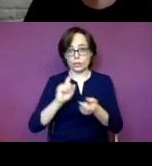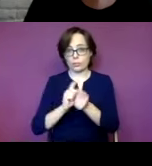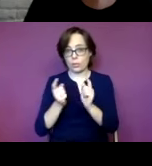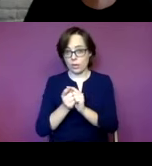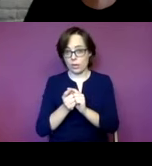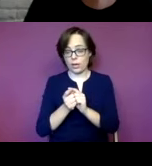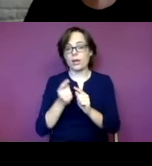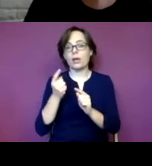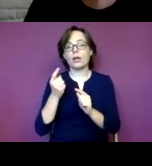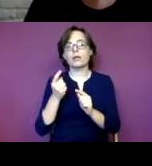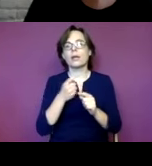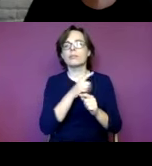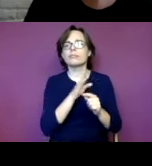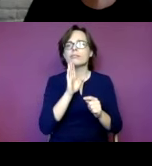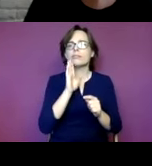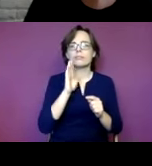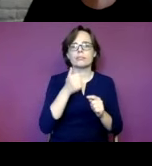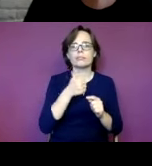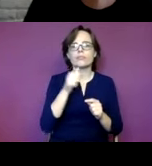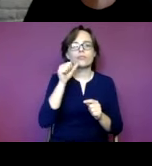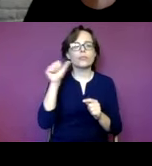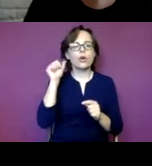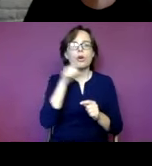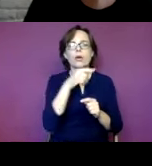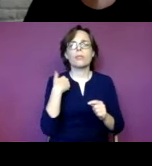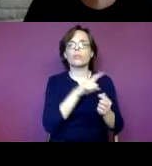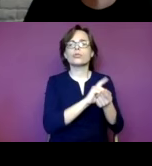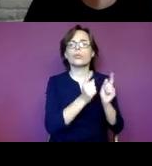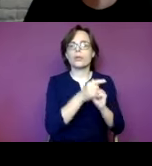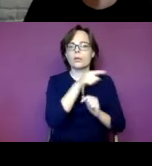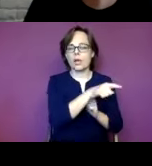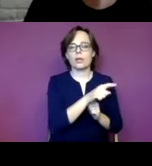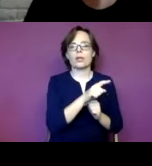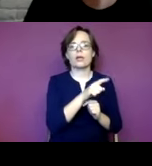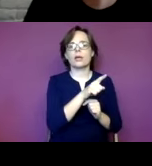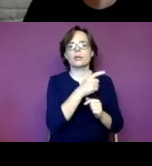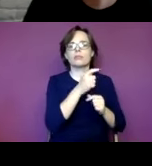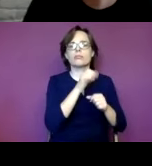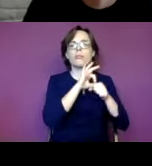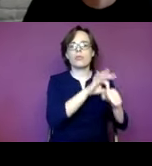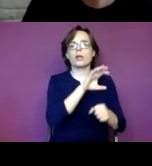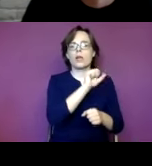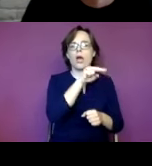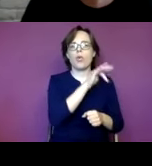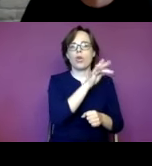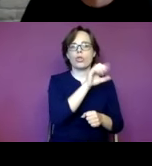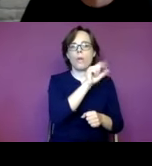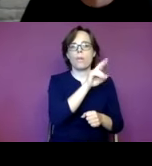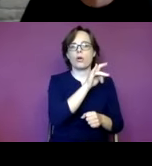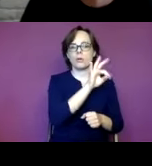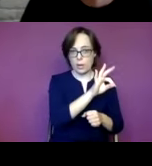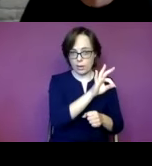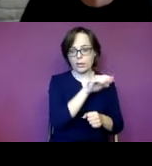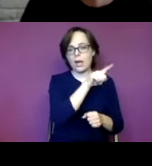organizowanego przez Autoportret, które serdecznie wszystkim polecamy, które też można na Facebooku obejrzeć, ale dotyczy